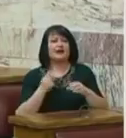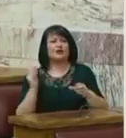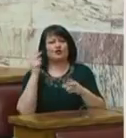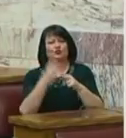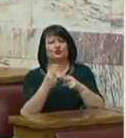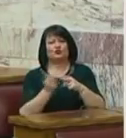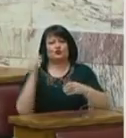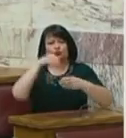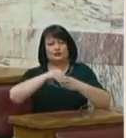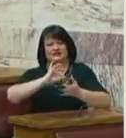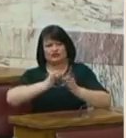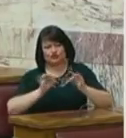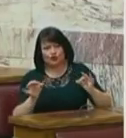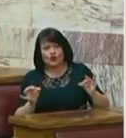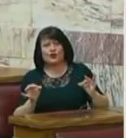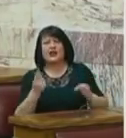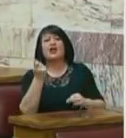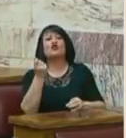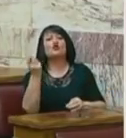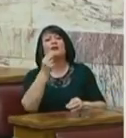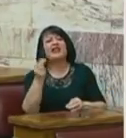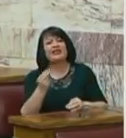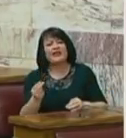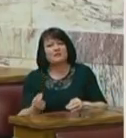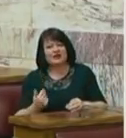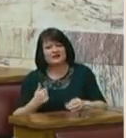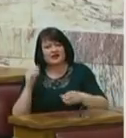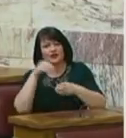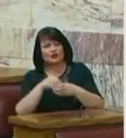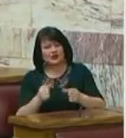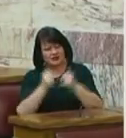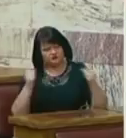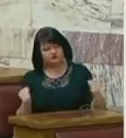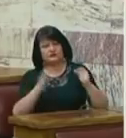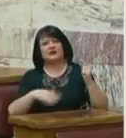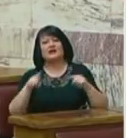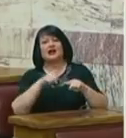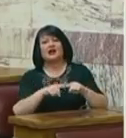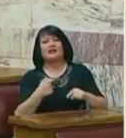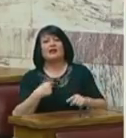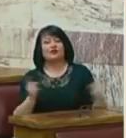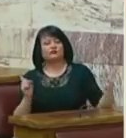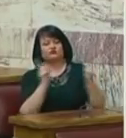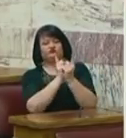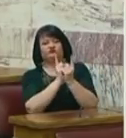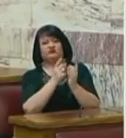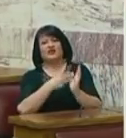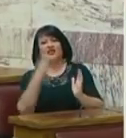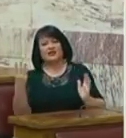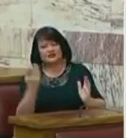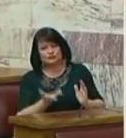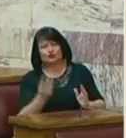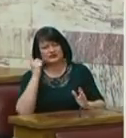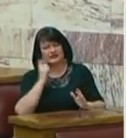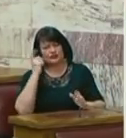όσα έγιναν στον χώρο της οικονομίας για να μείνει όρθια η χώρα. Με βρίσκετε μπροστά σας στους θεσμούς, λόγω εμπειρίας και